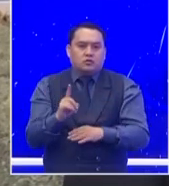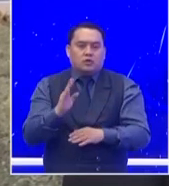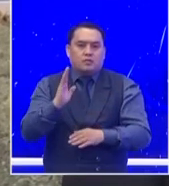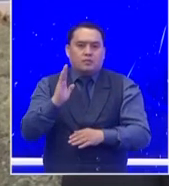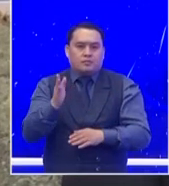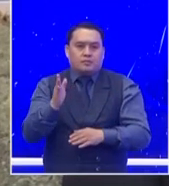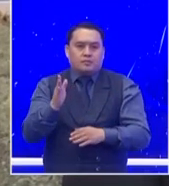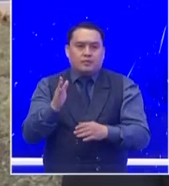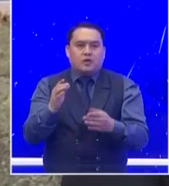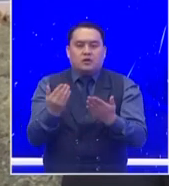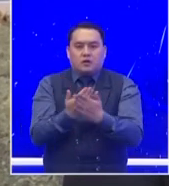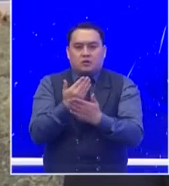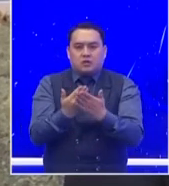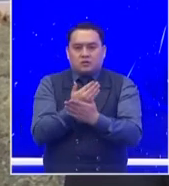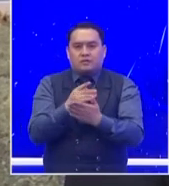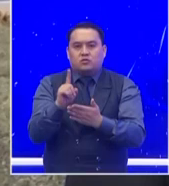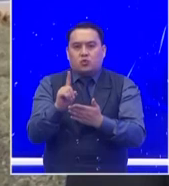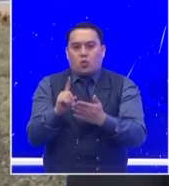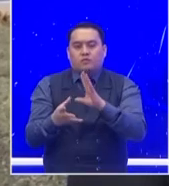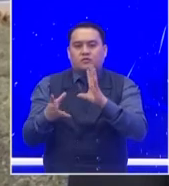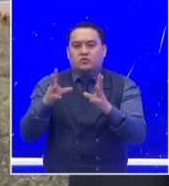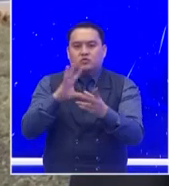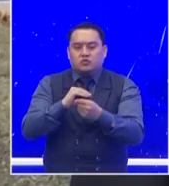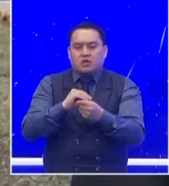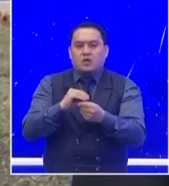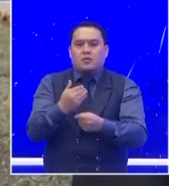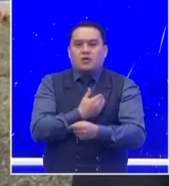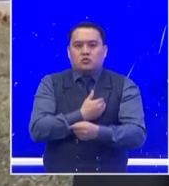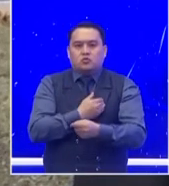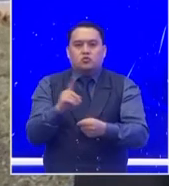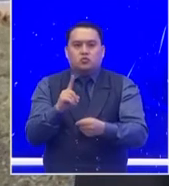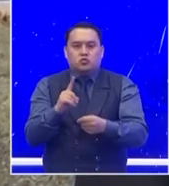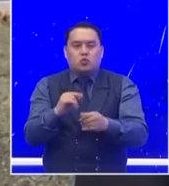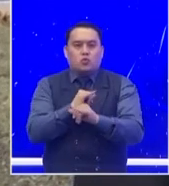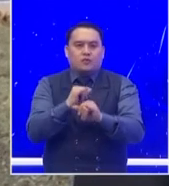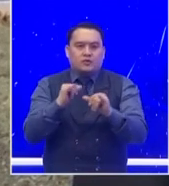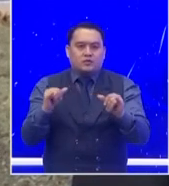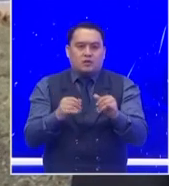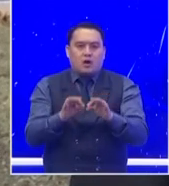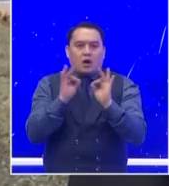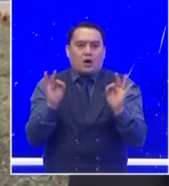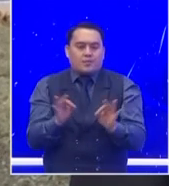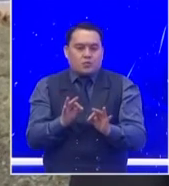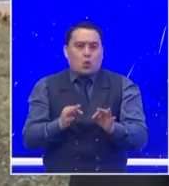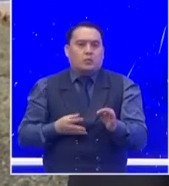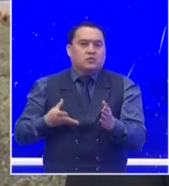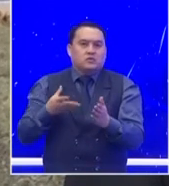по Илийскому району. А в целом в 2019 году был предоставлен 45 миллионов тенге, выделено бюджета,